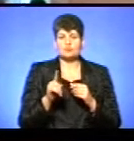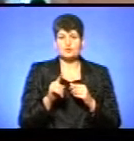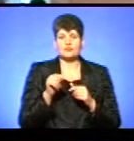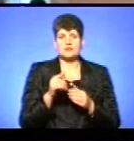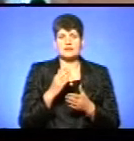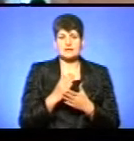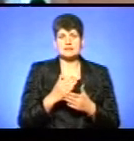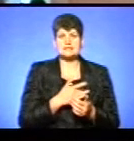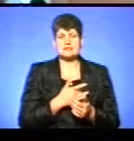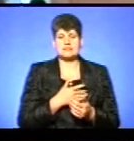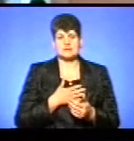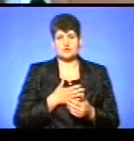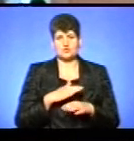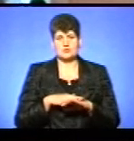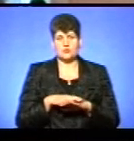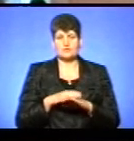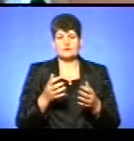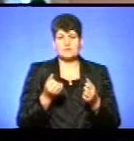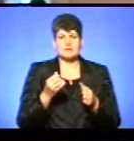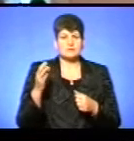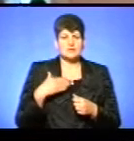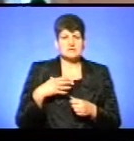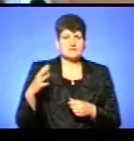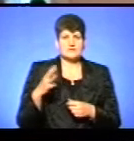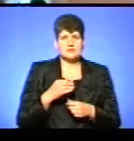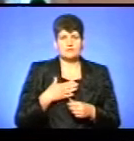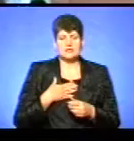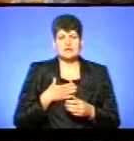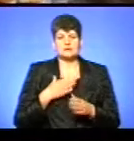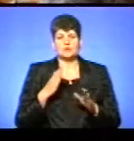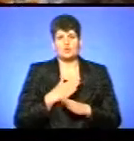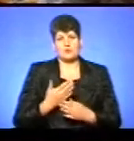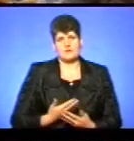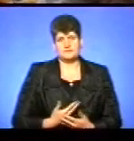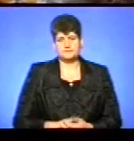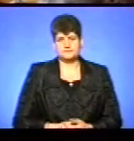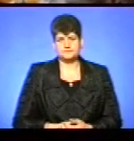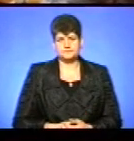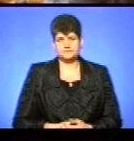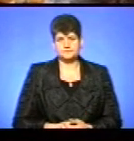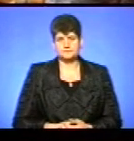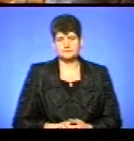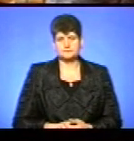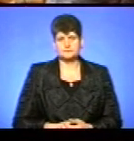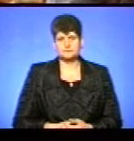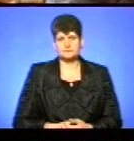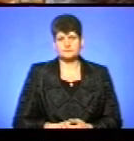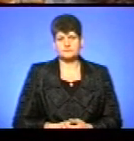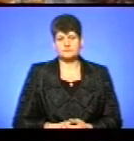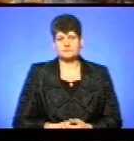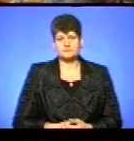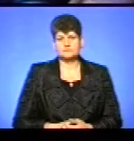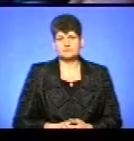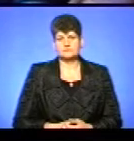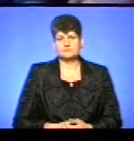є серце нашого народу, вони підтримують всіх нас, вони є доля нашого народу. Захисник України повинен жити в кожному серці в